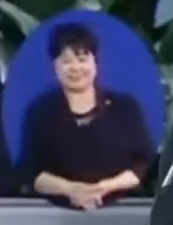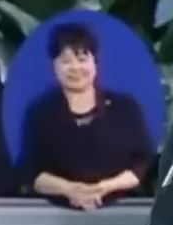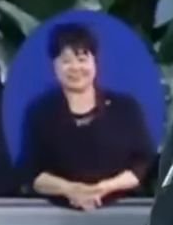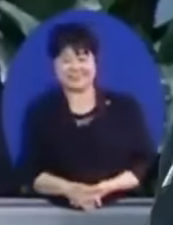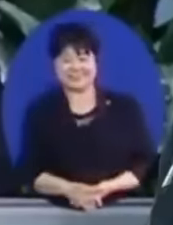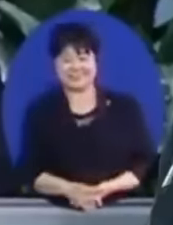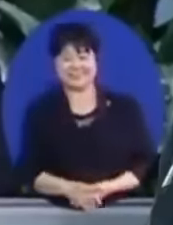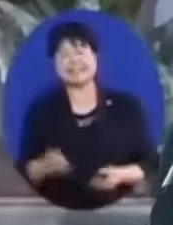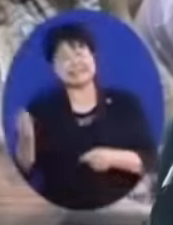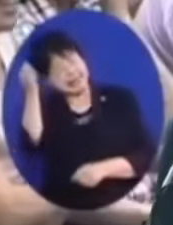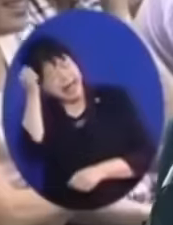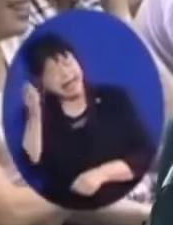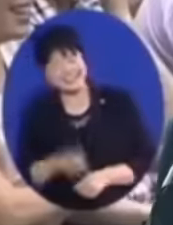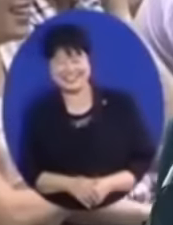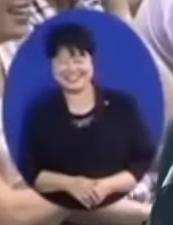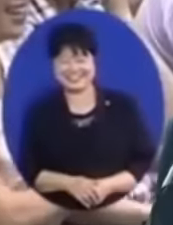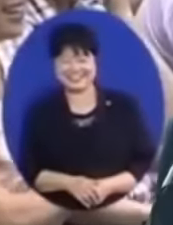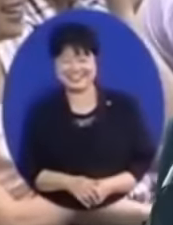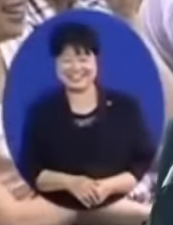자자.